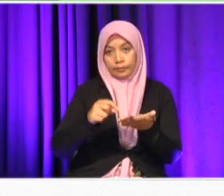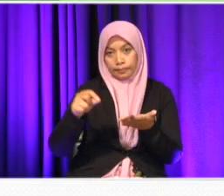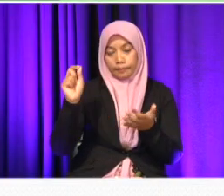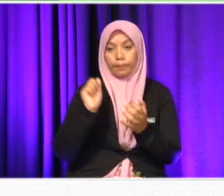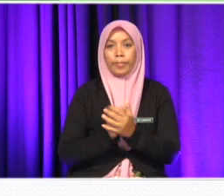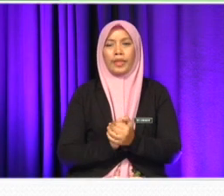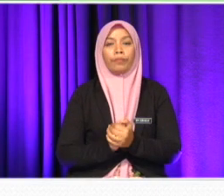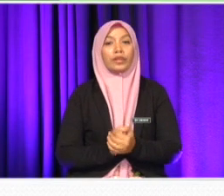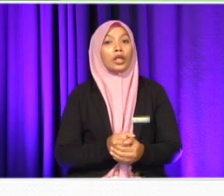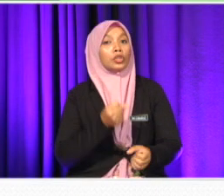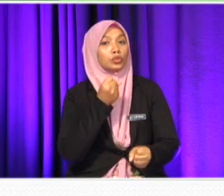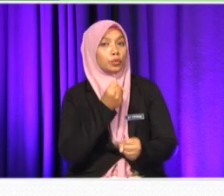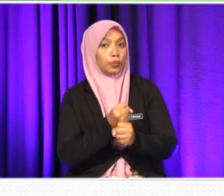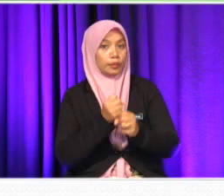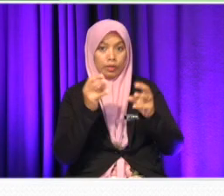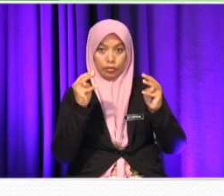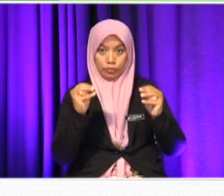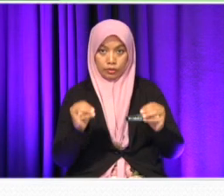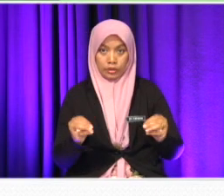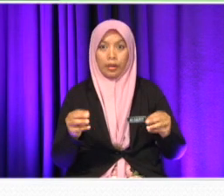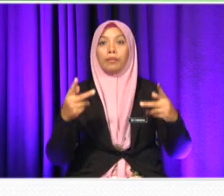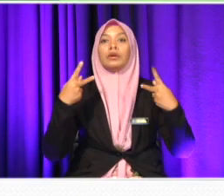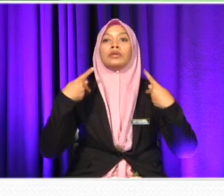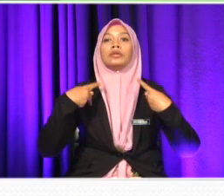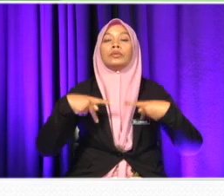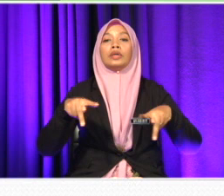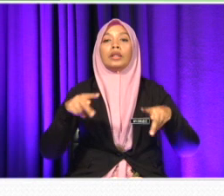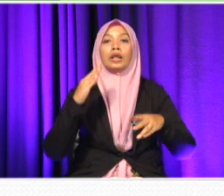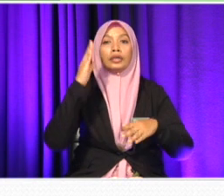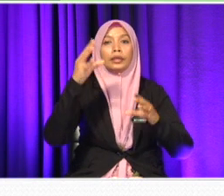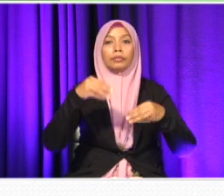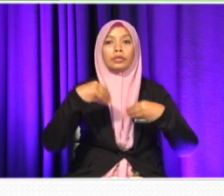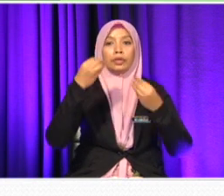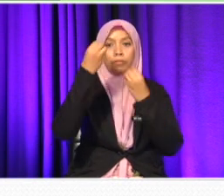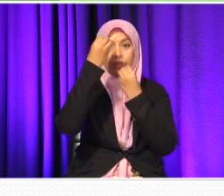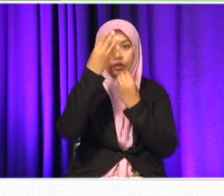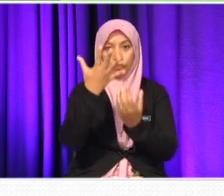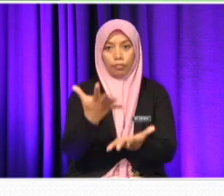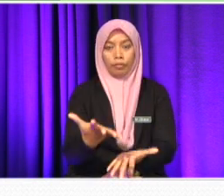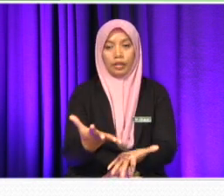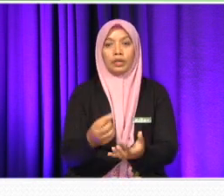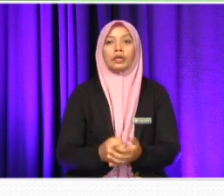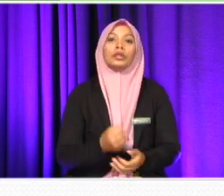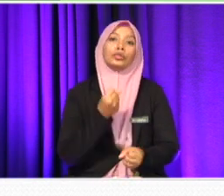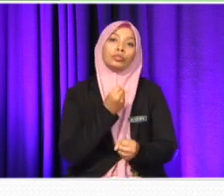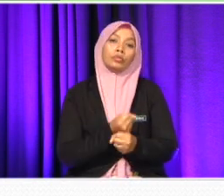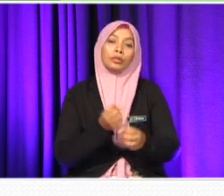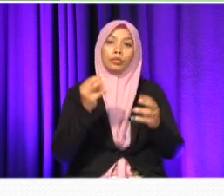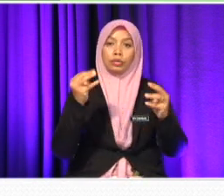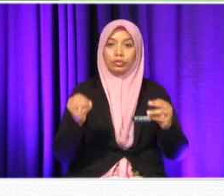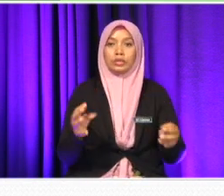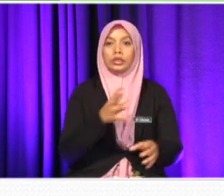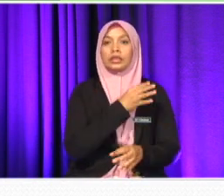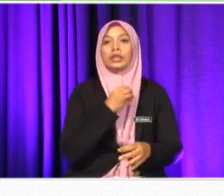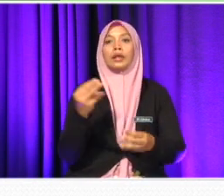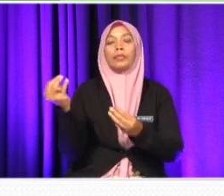kaitanya pengeluaran akan memberikan maklumat tentang keperluan pekerja pada jabatan tubuh manusia dan minta untuk